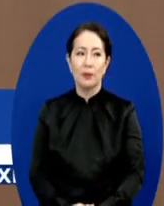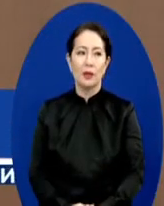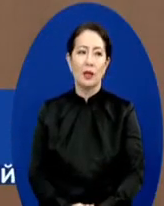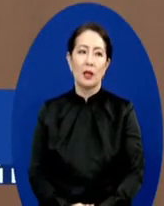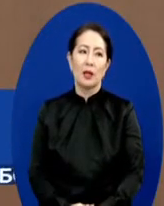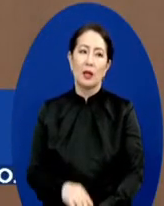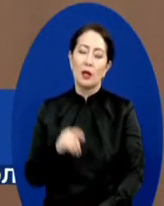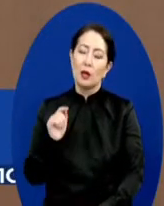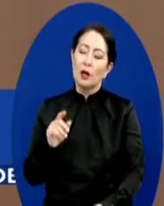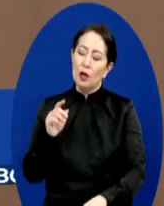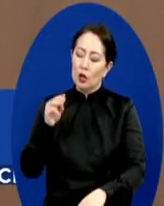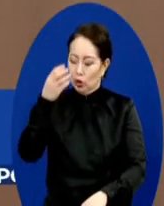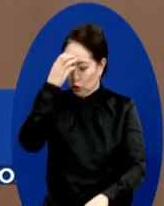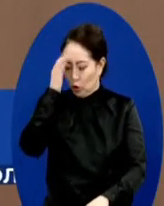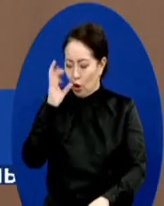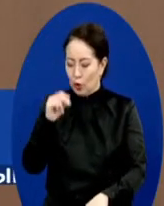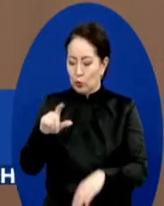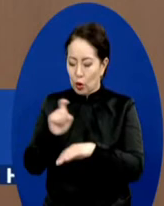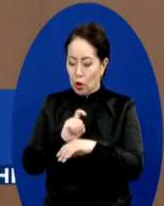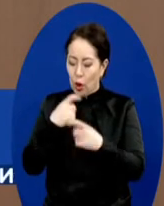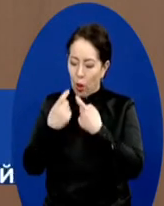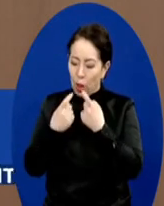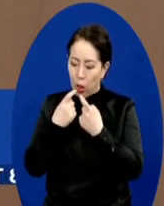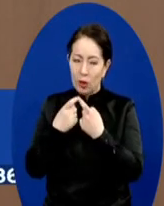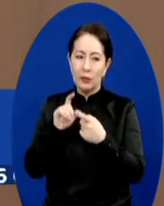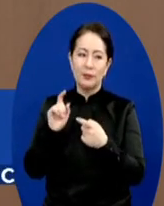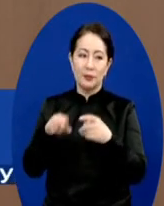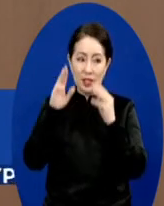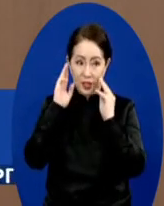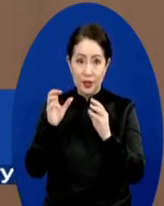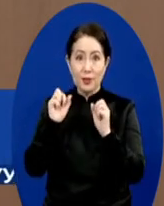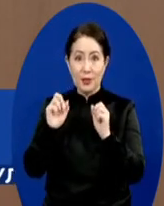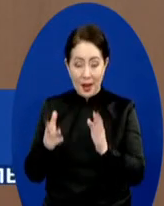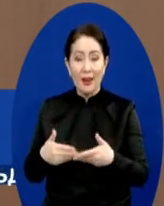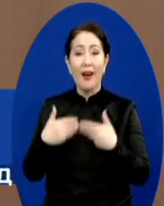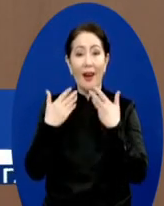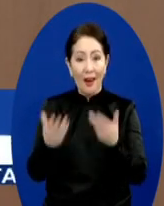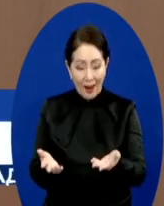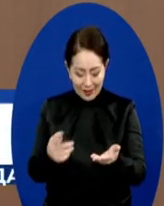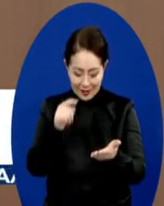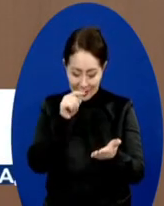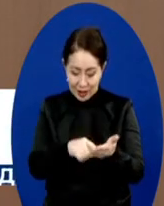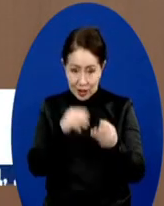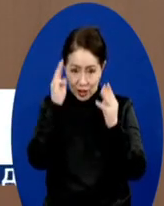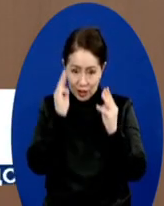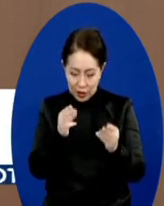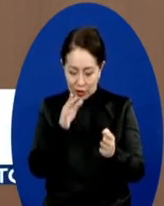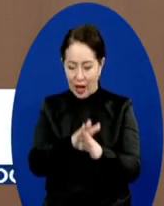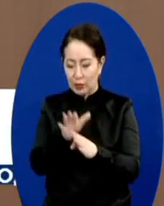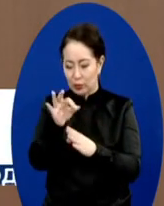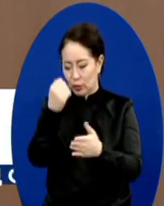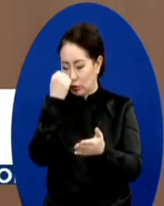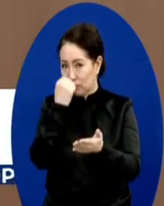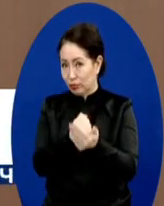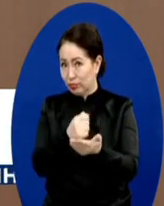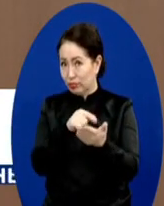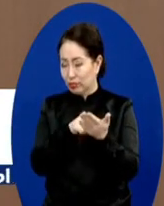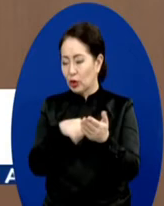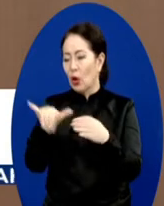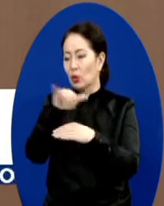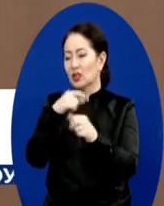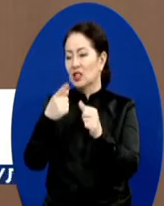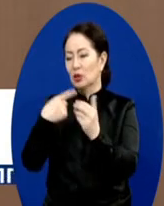бодлого зохицуулалтын газар хорооны хурал болоод таамт өдөг хүчингөө болох шийдвэрийг сая гаргалаа. Тэгээ одоо энэ шийдвэрийг албажуулаад бид улсын